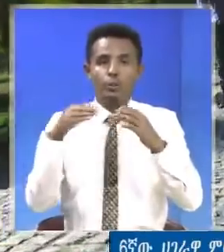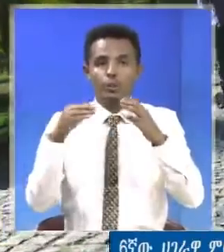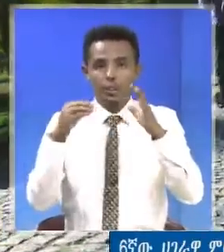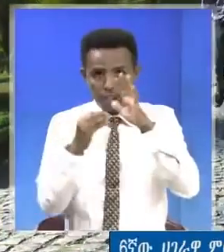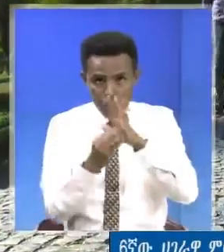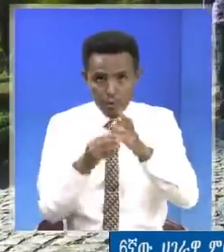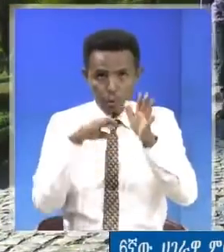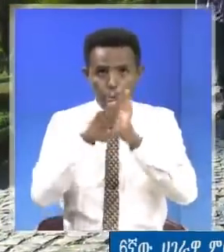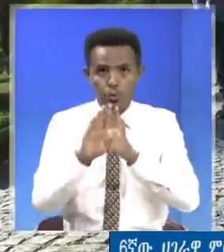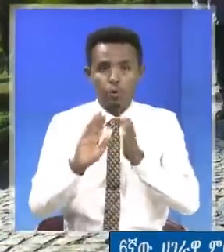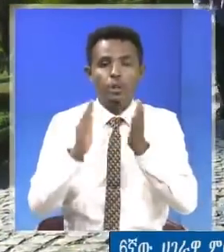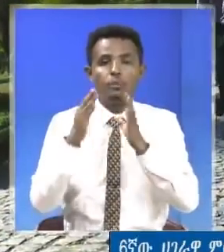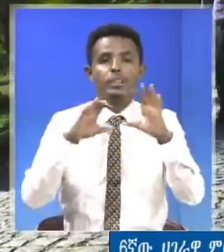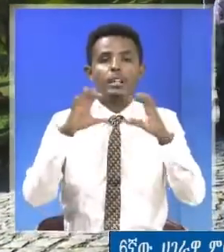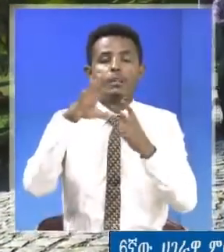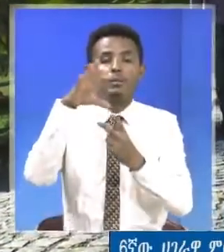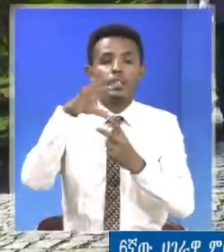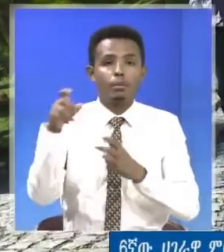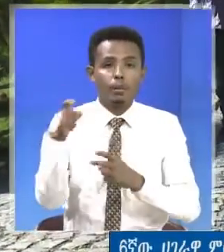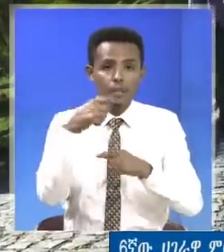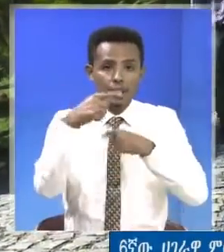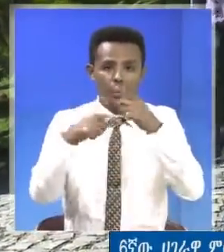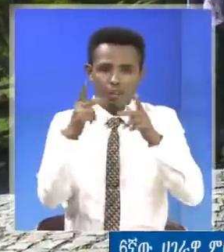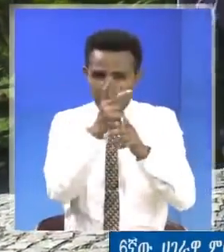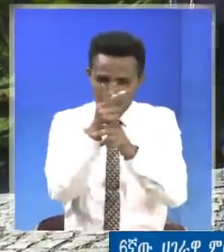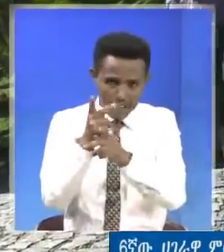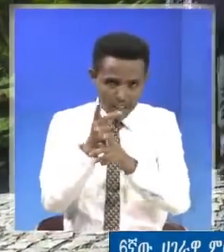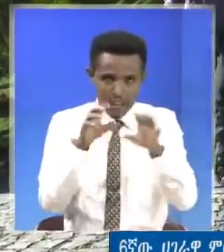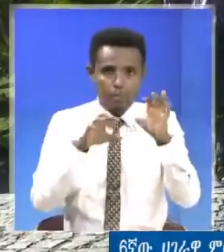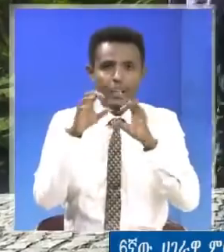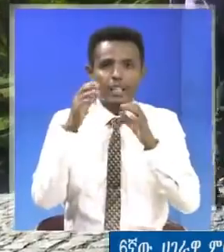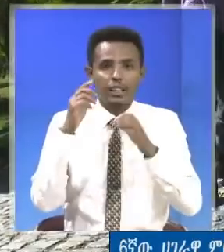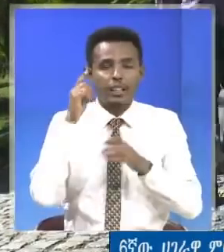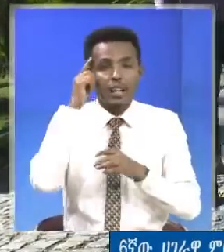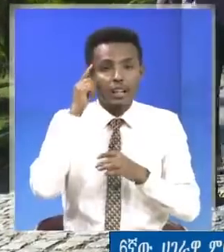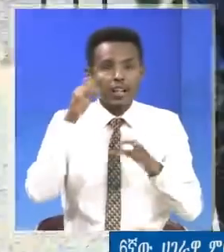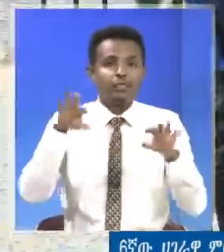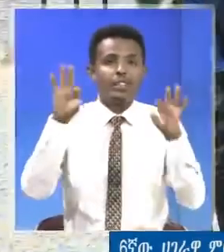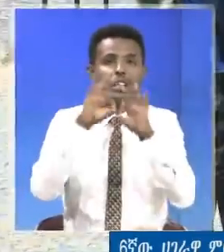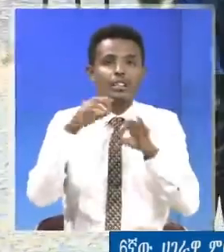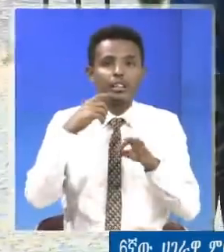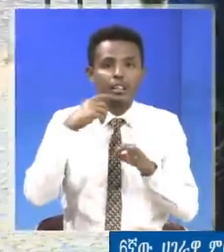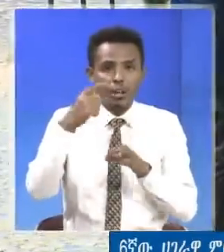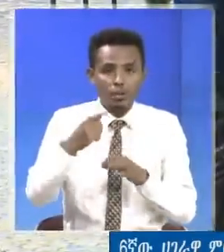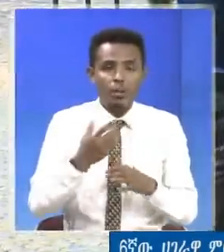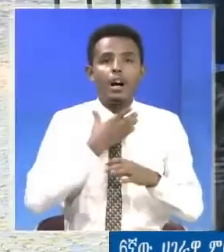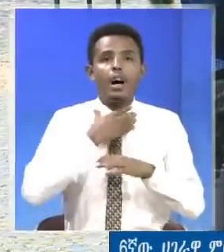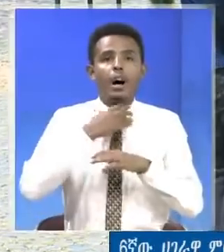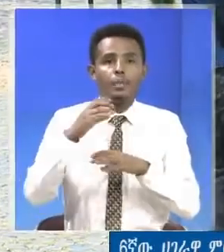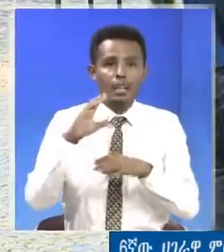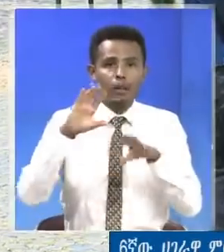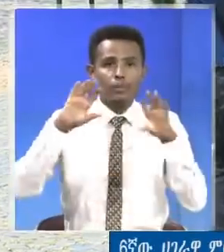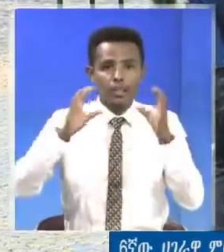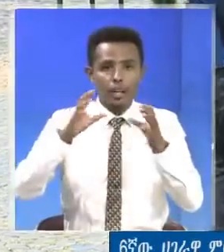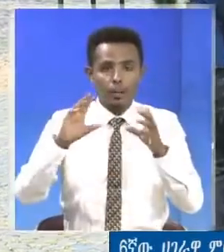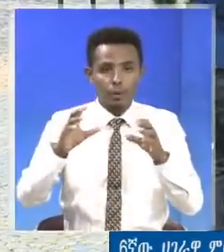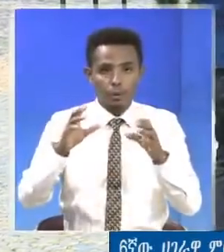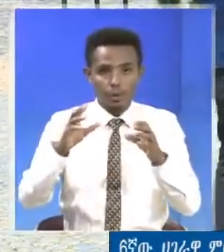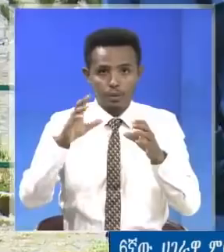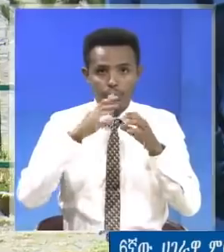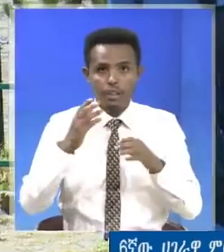ሆና የምታካሄደው ምርጫ በመሆኑም ሂደቱን በጥንቃቄ ማጤን ተገቢ ነው ይላሉ። ሐሳባቸውን ለአማራ ሚዲያ ኮርፖሬሽን የሰጡ